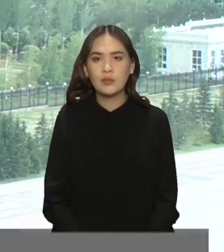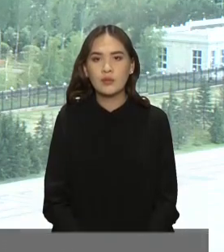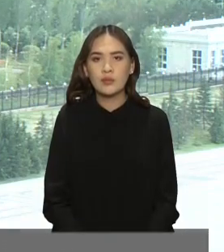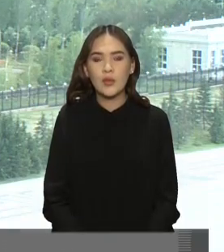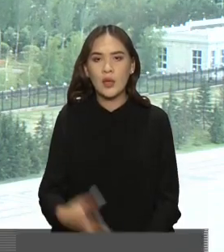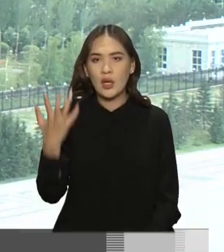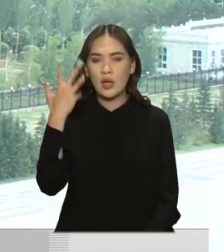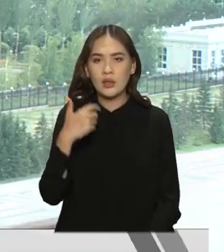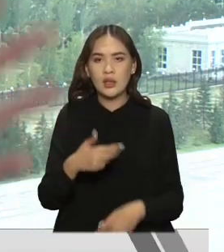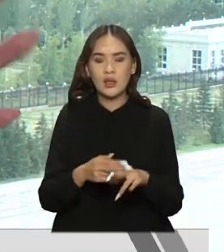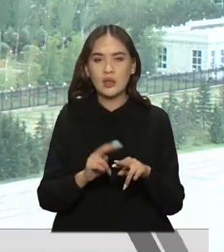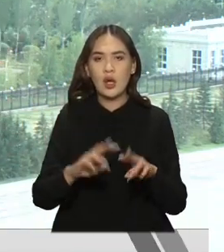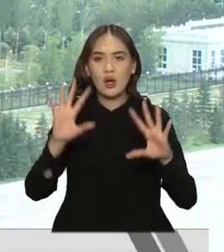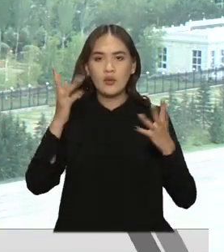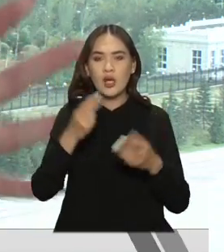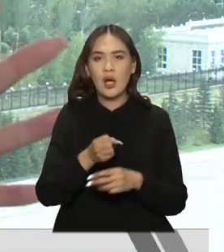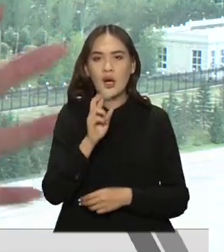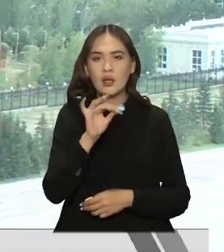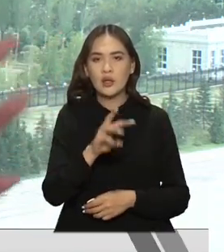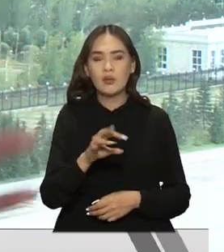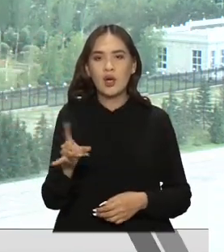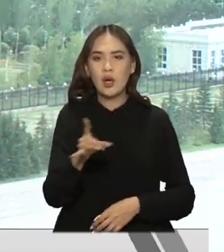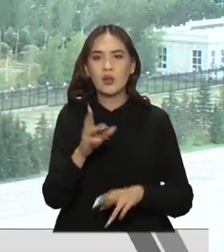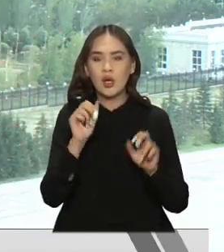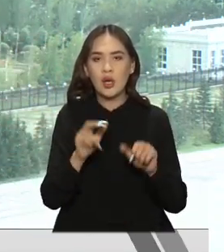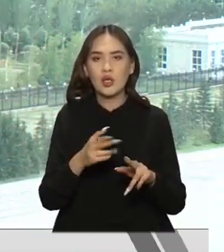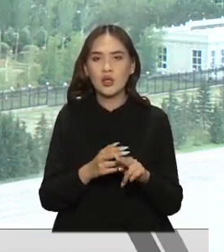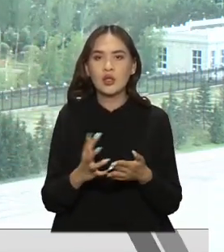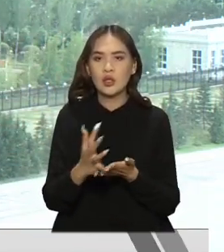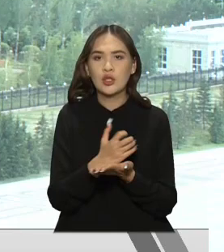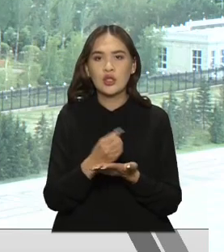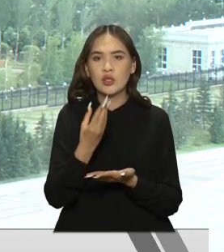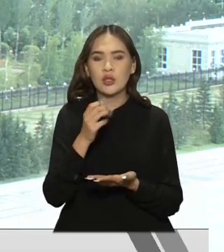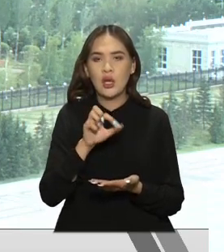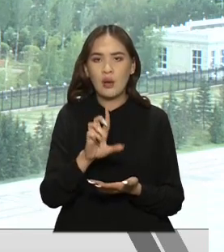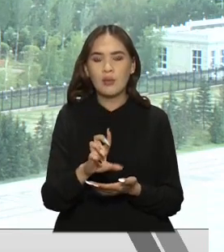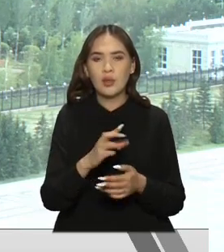Когда возникает ситуация, вот как каким районом собираешь штаб, начинаешь давать определенные